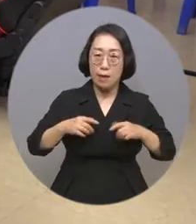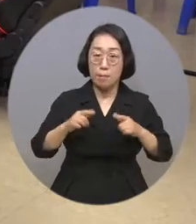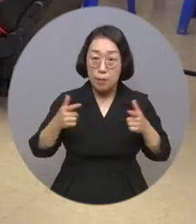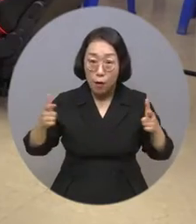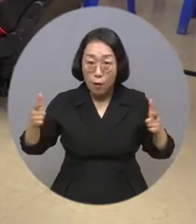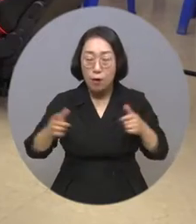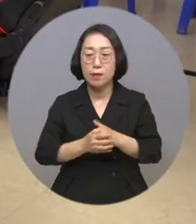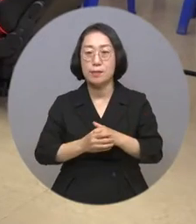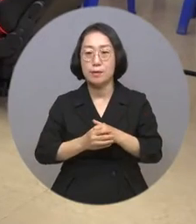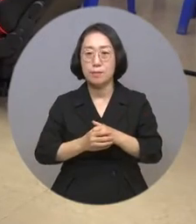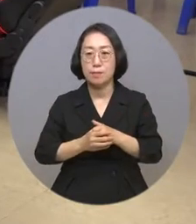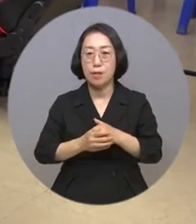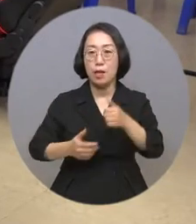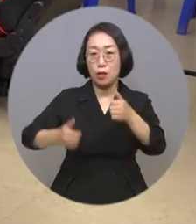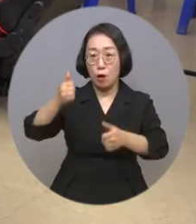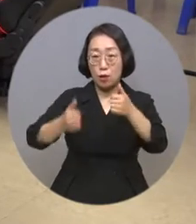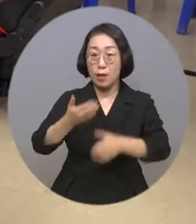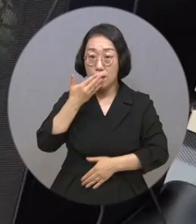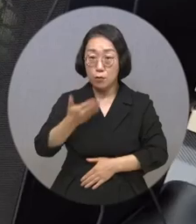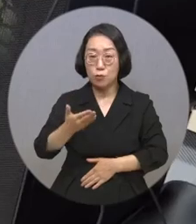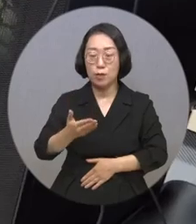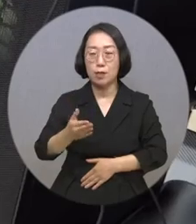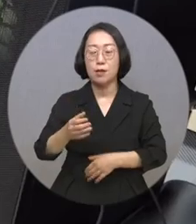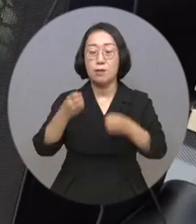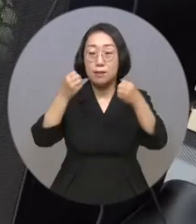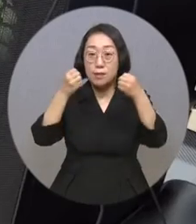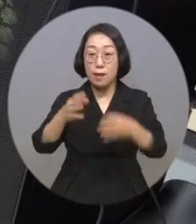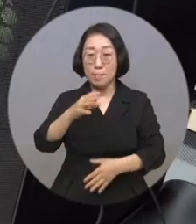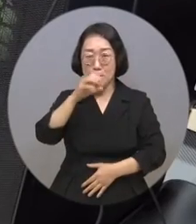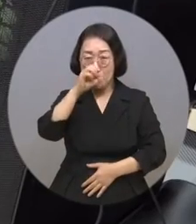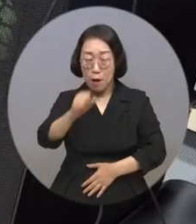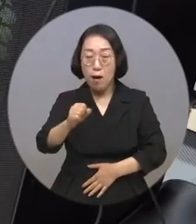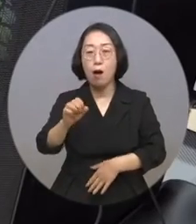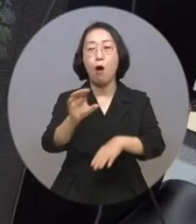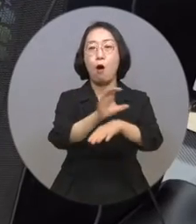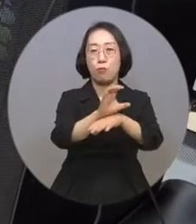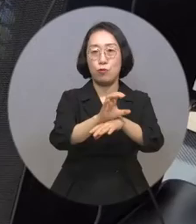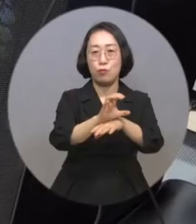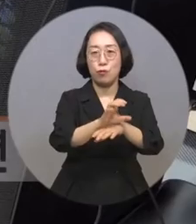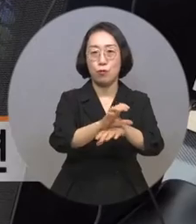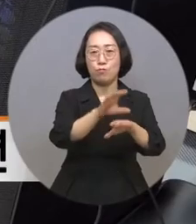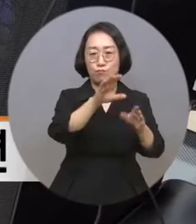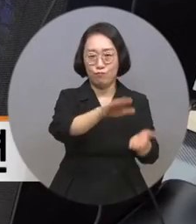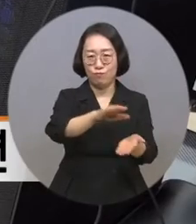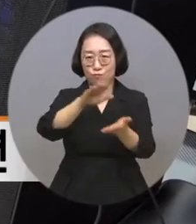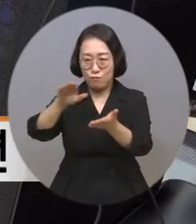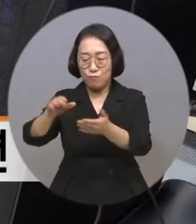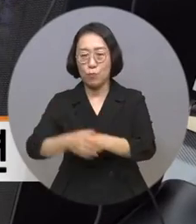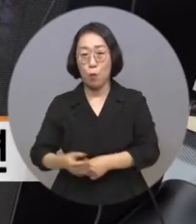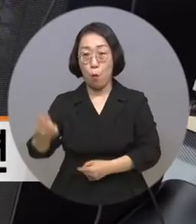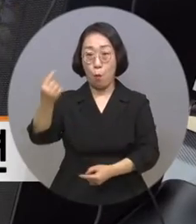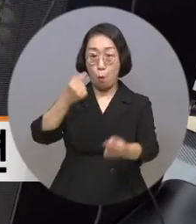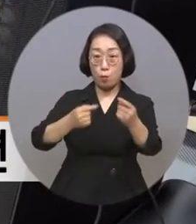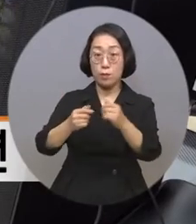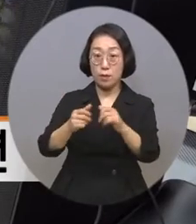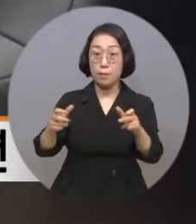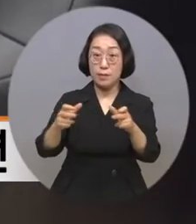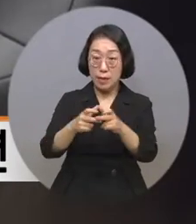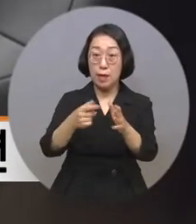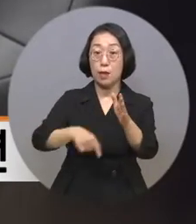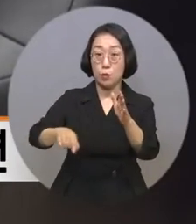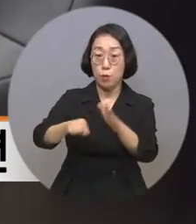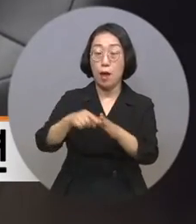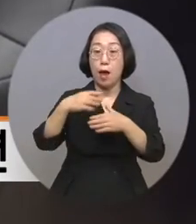다양한 이 스포츠 경기를 개최할 수 있는 최고사양의 컴퓨터 설치와 센터를 이용하는 장애인들의 편의를 위해